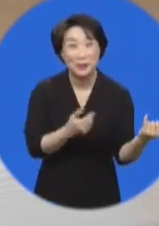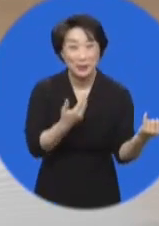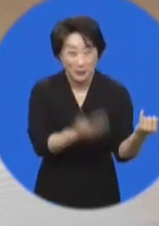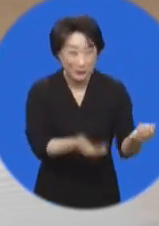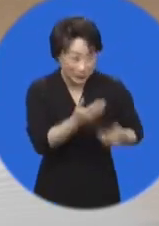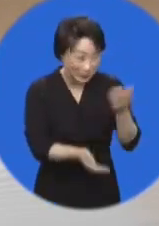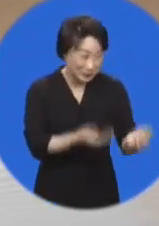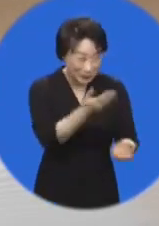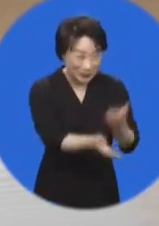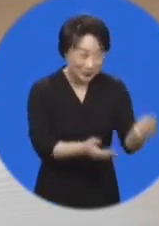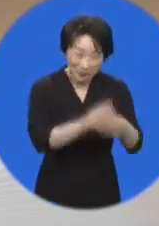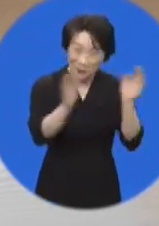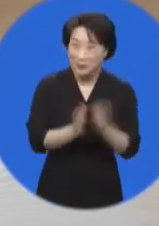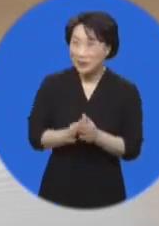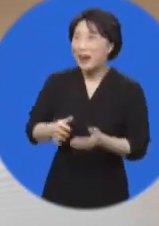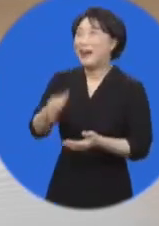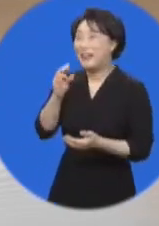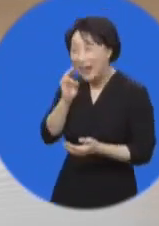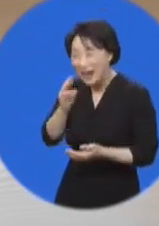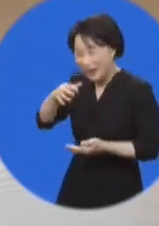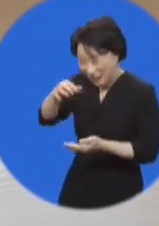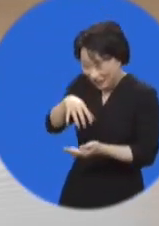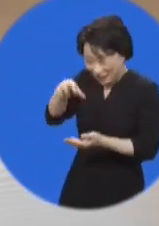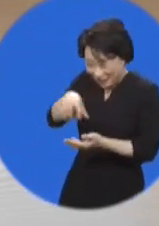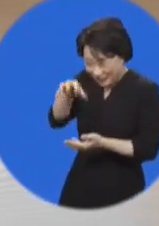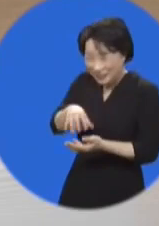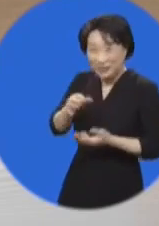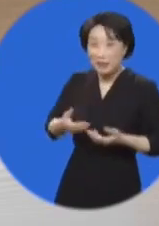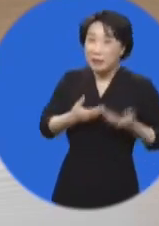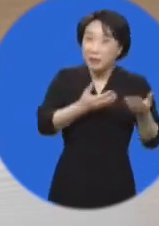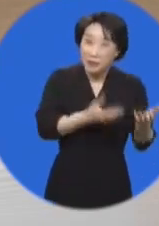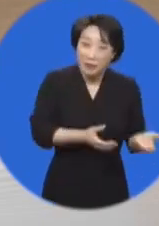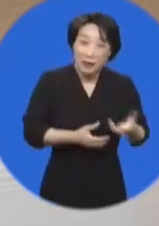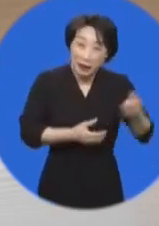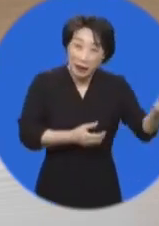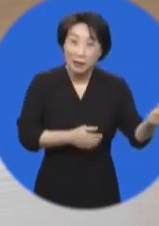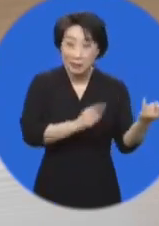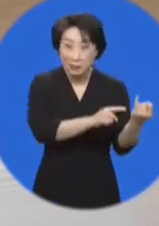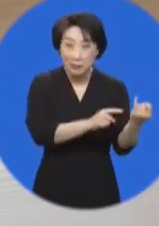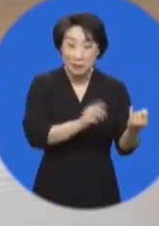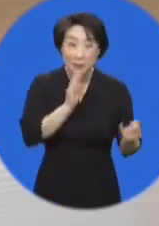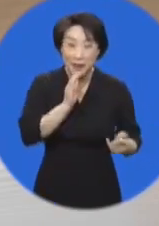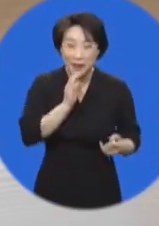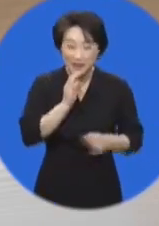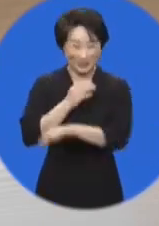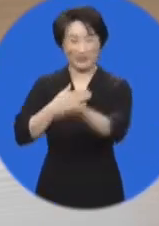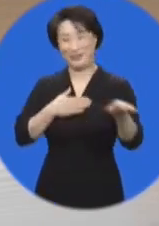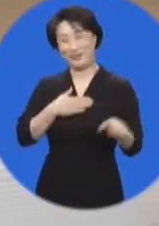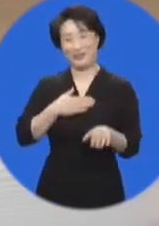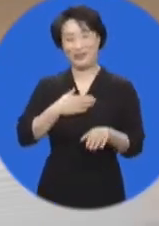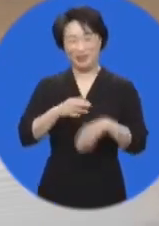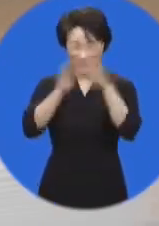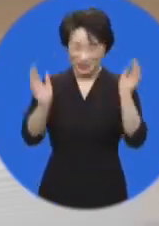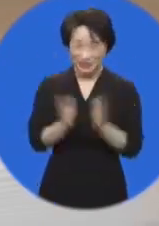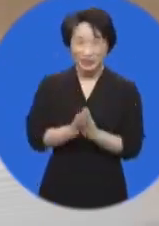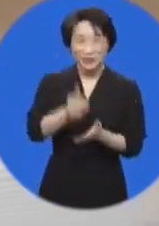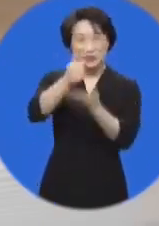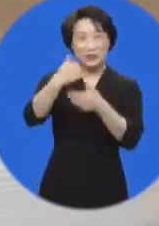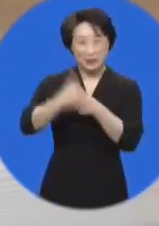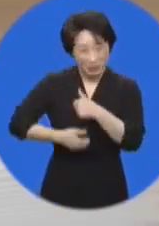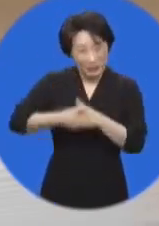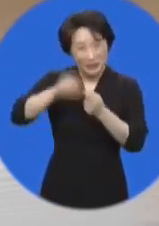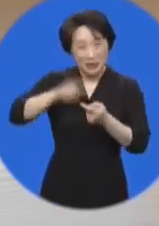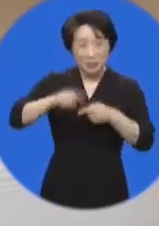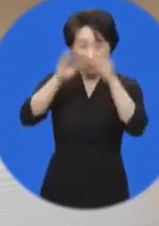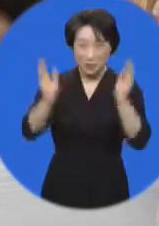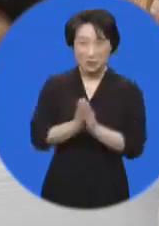다 받잖아요. 우린 주님이 섬겨주는 대로 다 받아 누리는 여러분 되기를